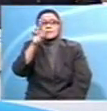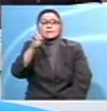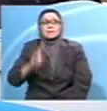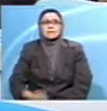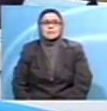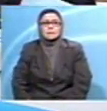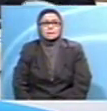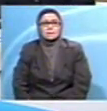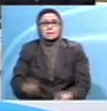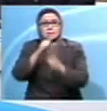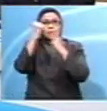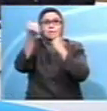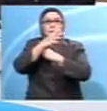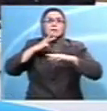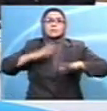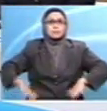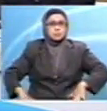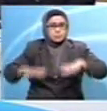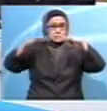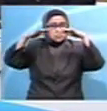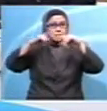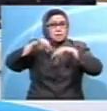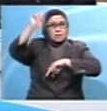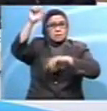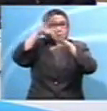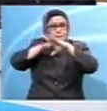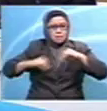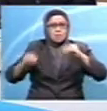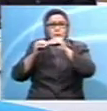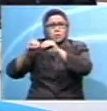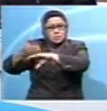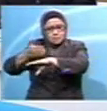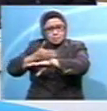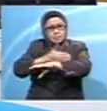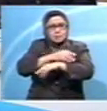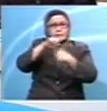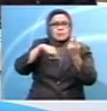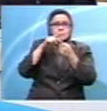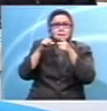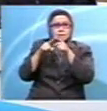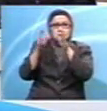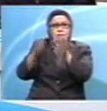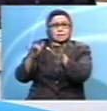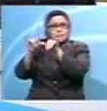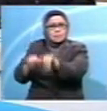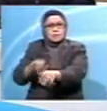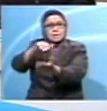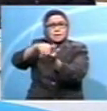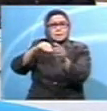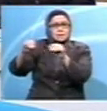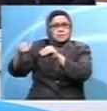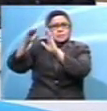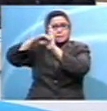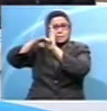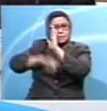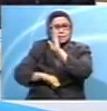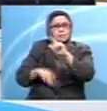cemur keadaan banjir di Sabah dan Sarawak petang tadi semakin baik apabila penduduk terjejas terus mencatat pengurangan di Sabah jlah